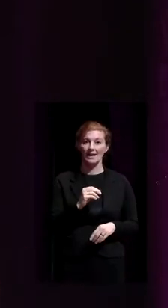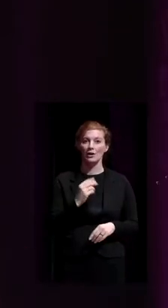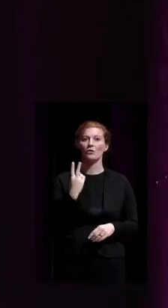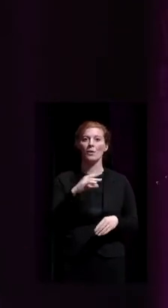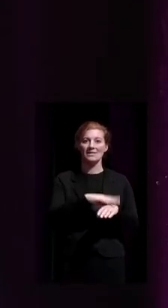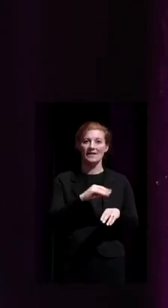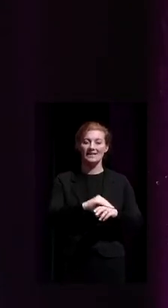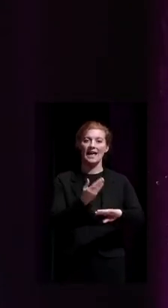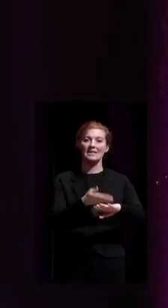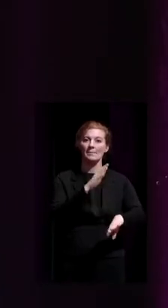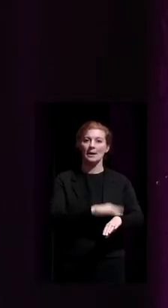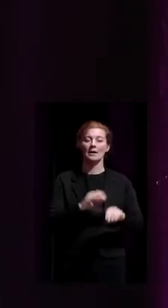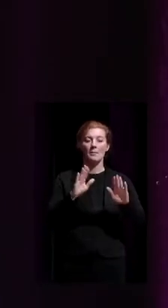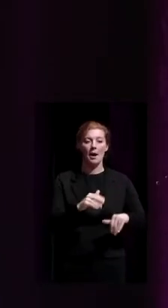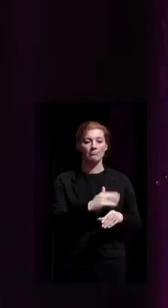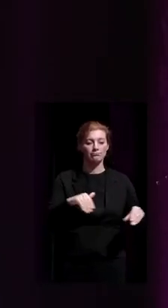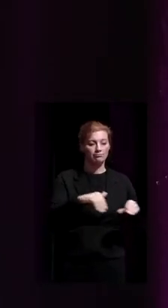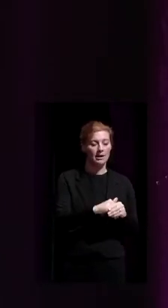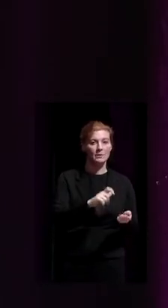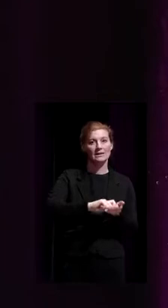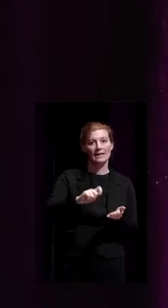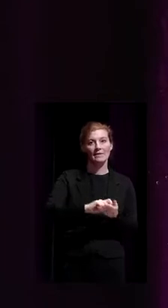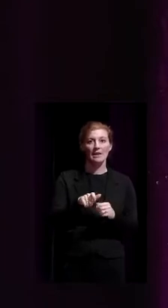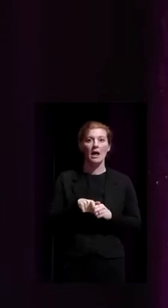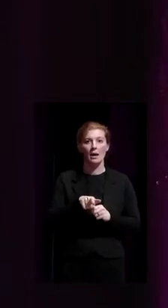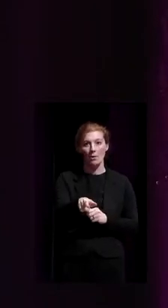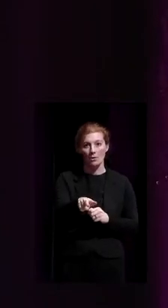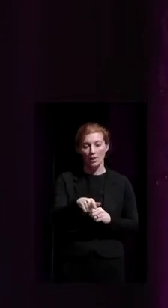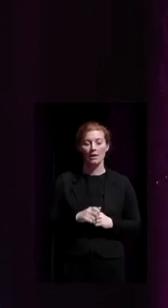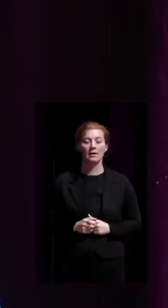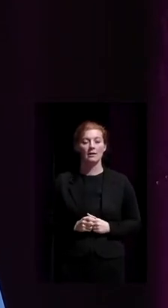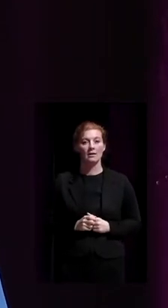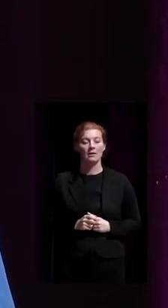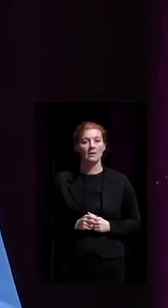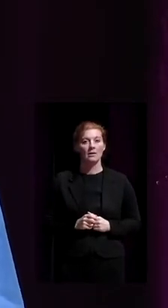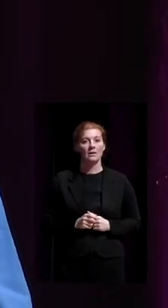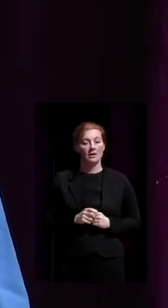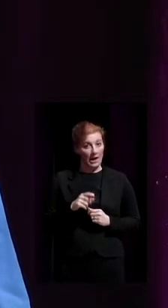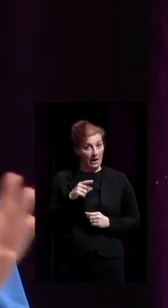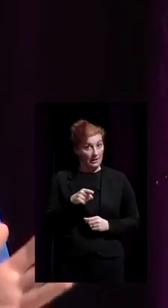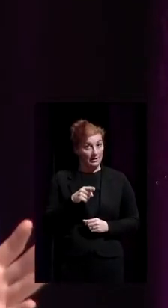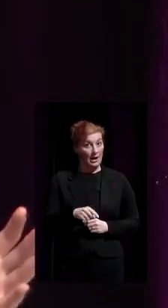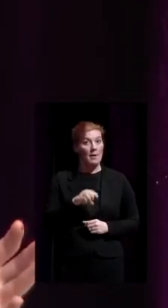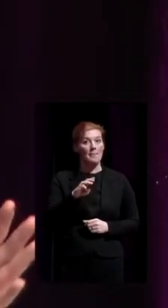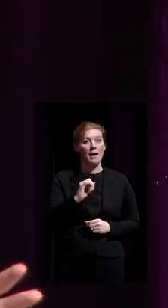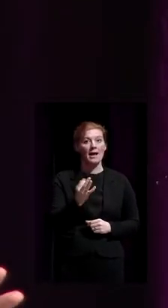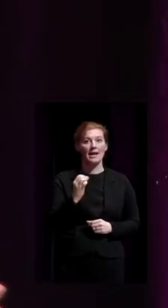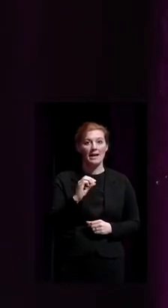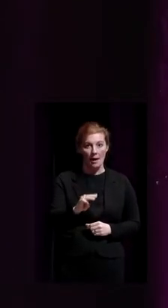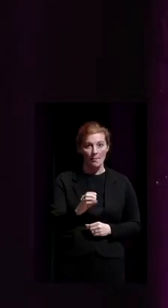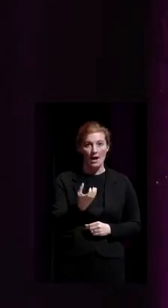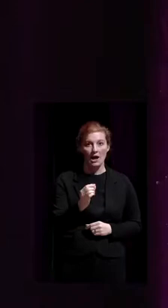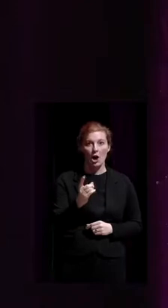svenska experterna som varit med och skrivit den här rapporten. Och det är nämligen Mariam